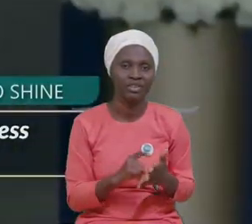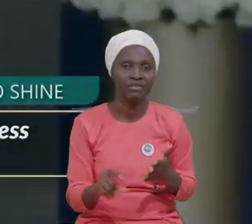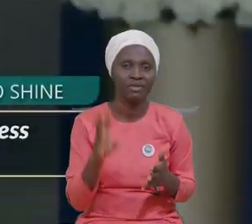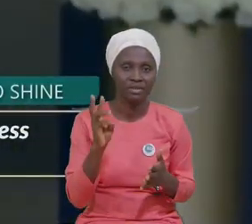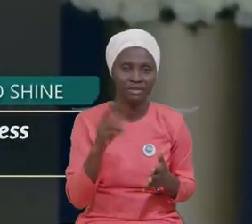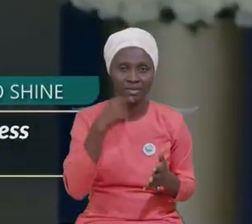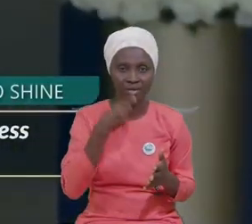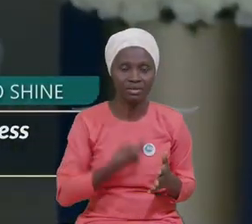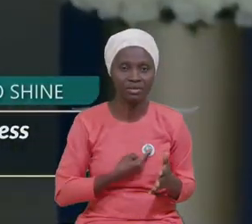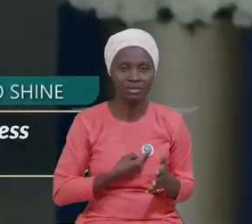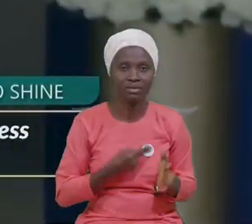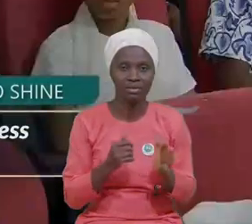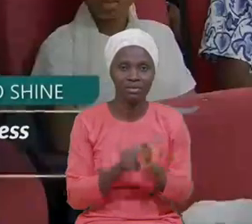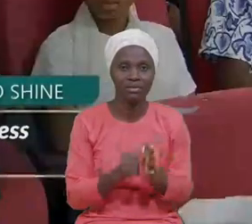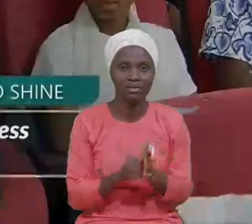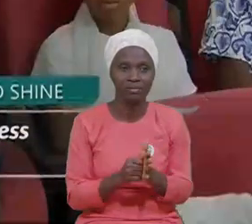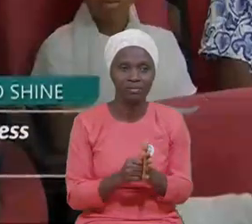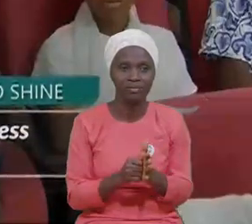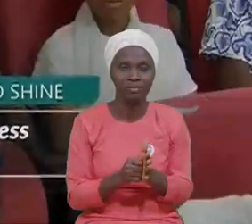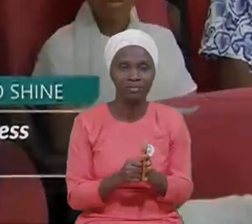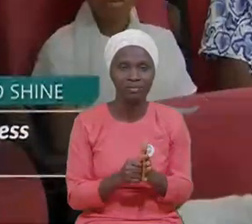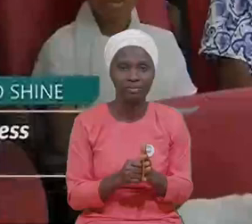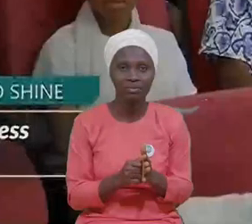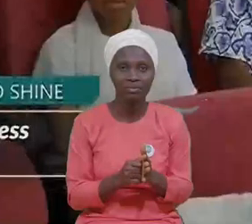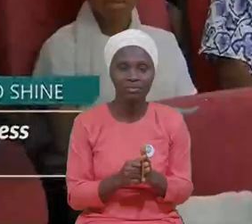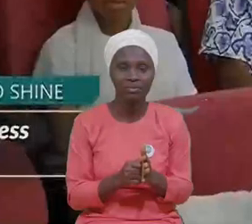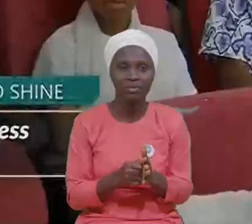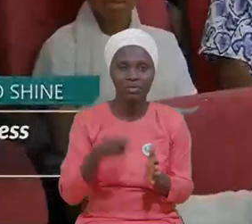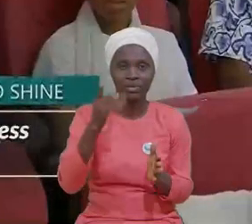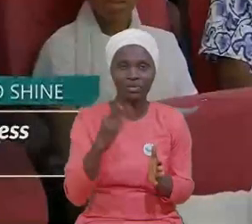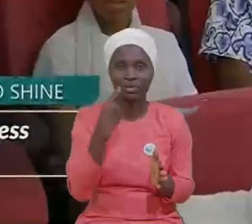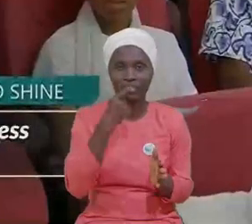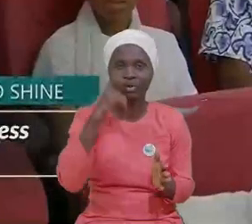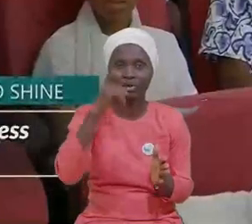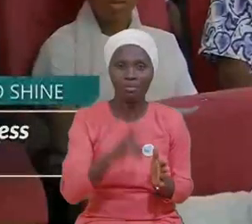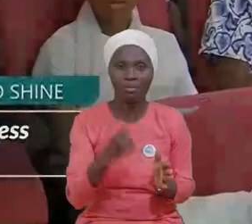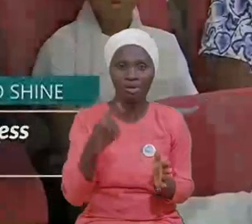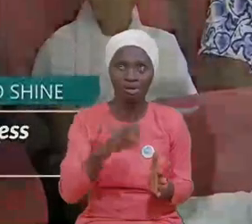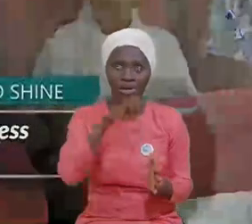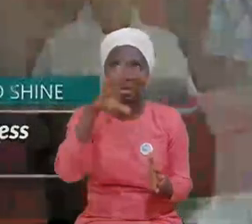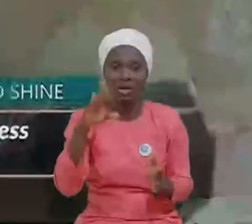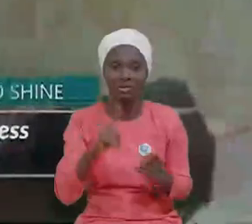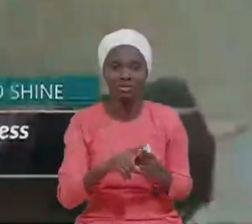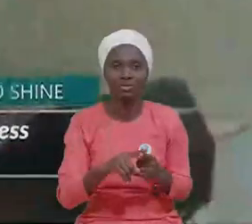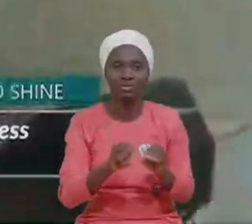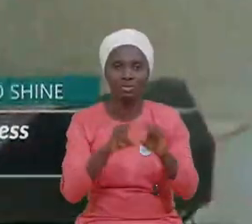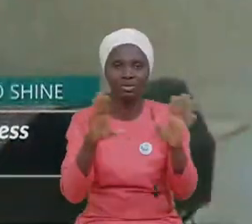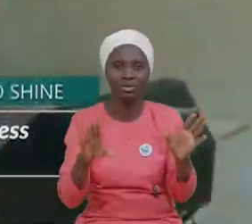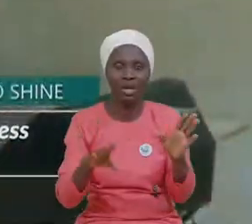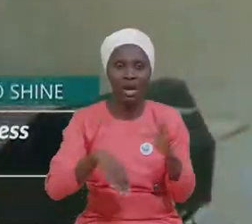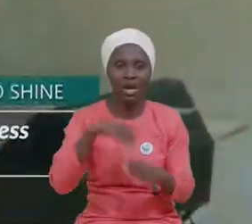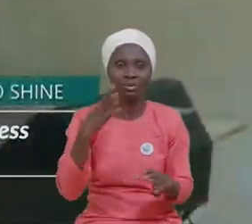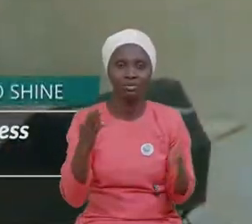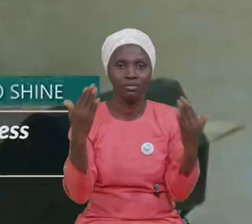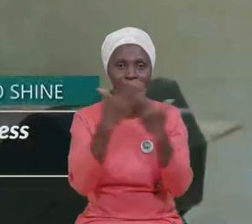6, il dit, car Dieu qui a dit, la lumière brillera